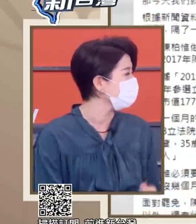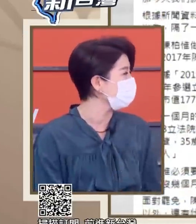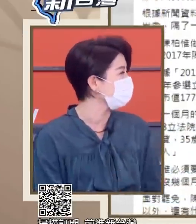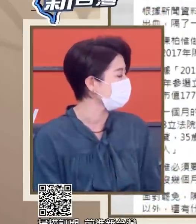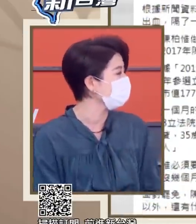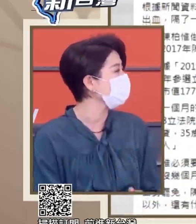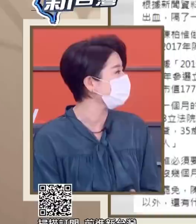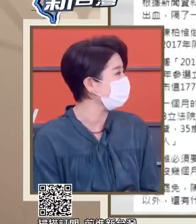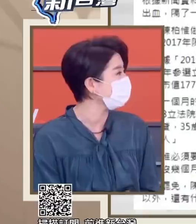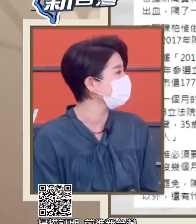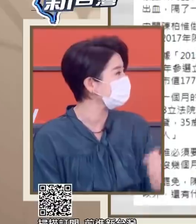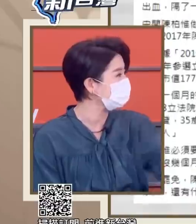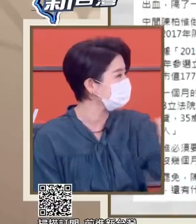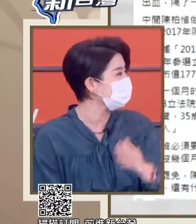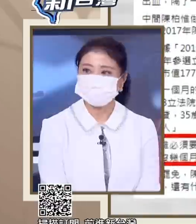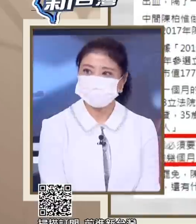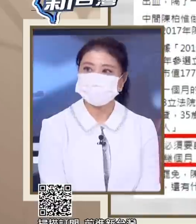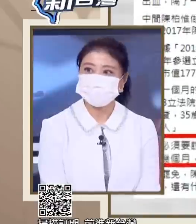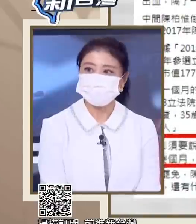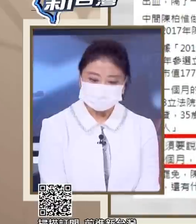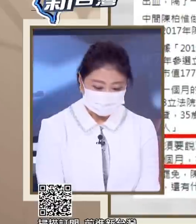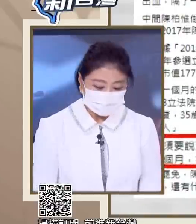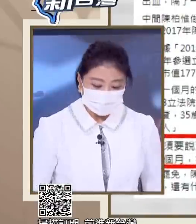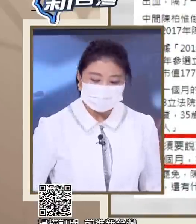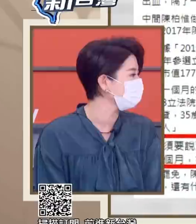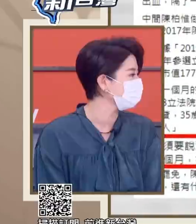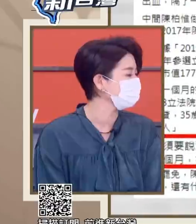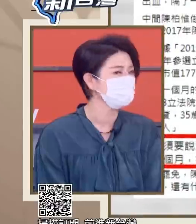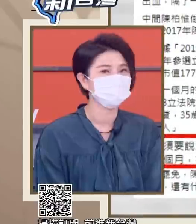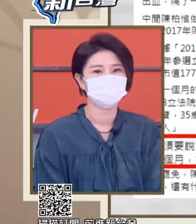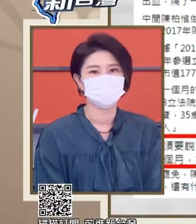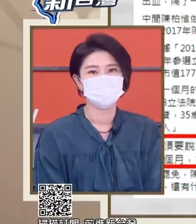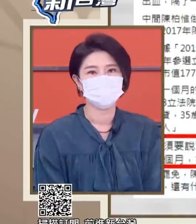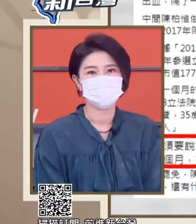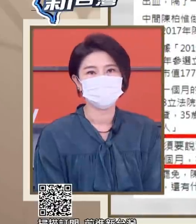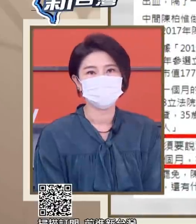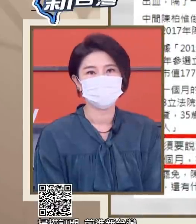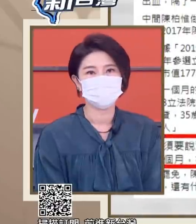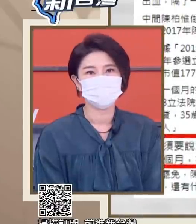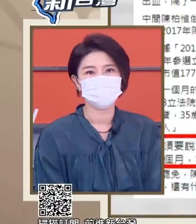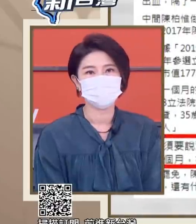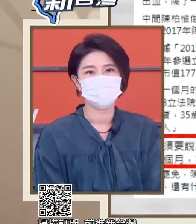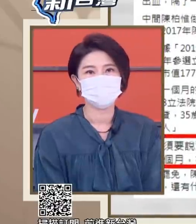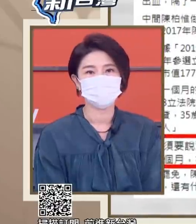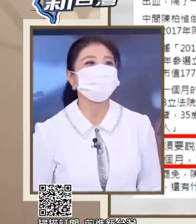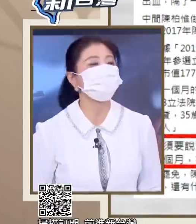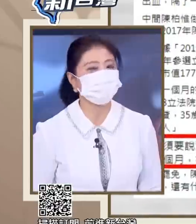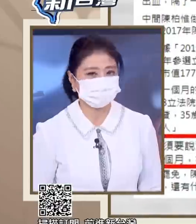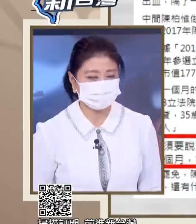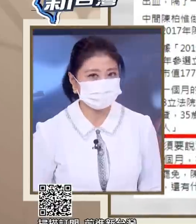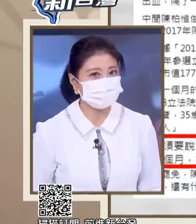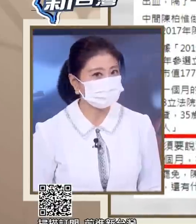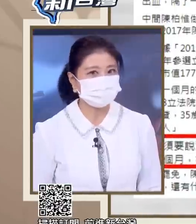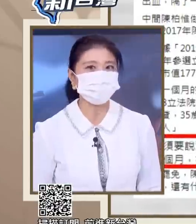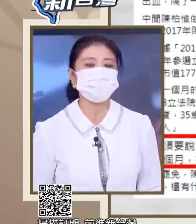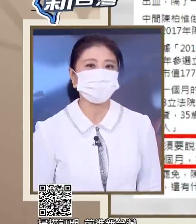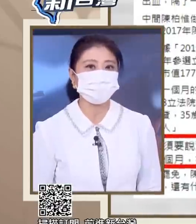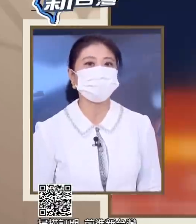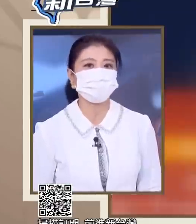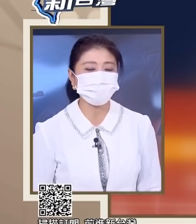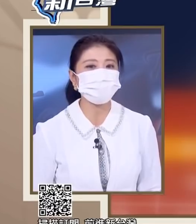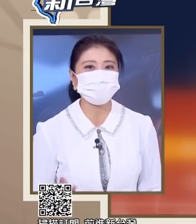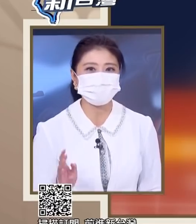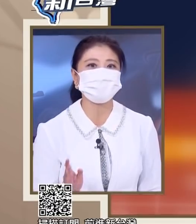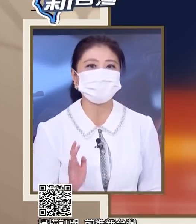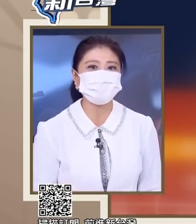楚英委员有要回应这个思刚的部分，来委员。 其实我觉得刚刚思刚所讲的东西哈，有部分我承认，但有部分我不能认